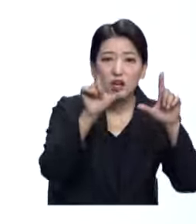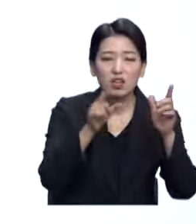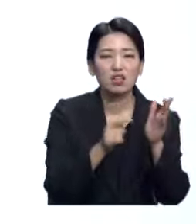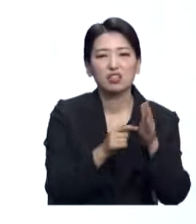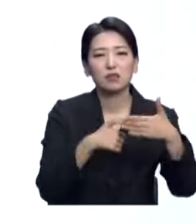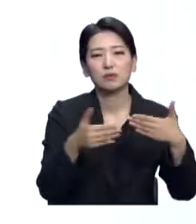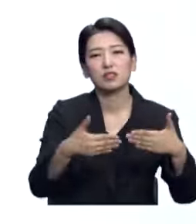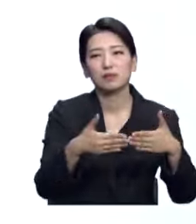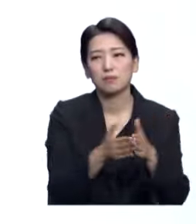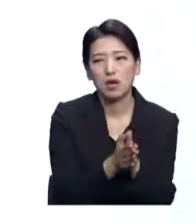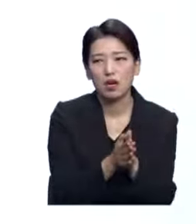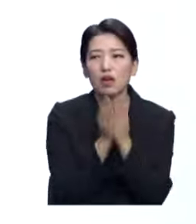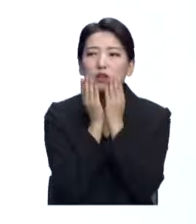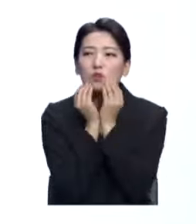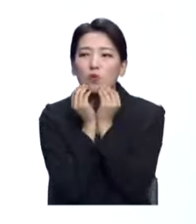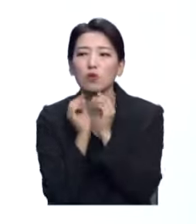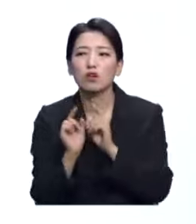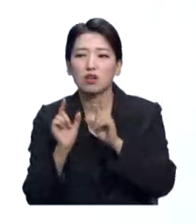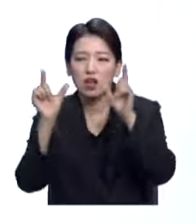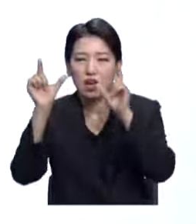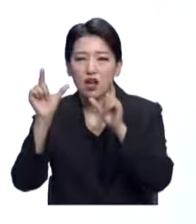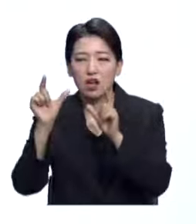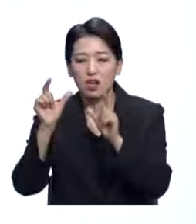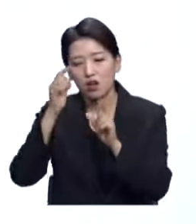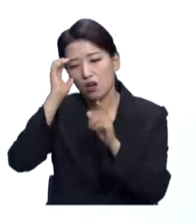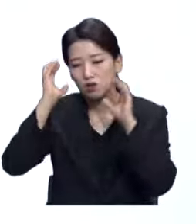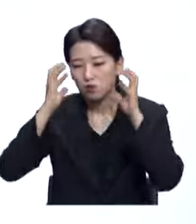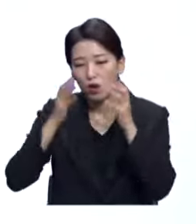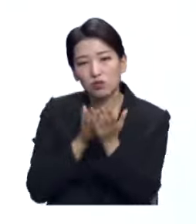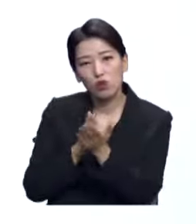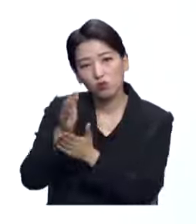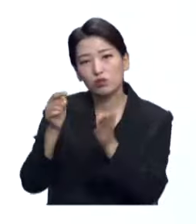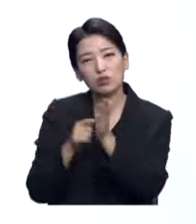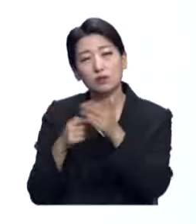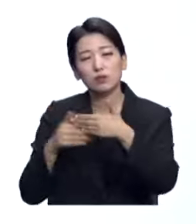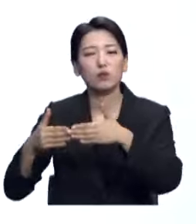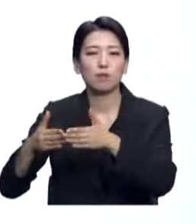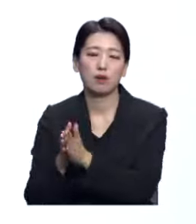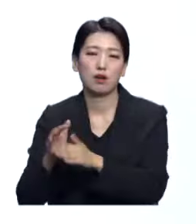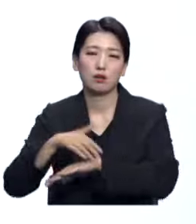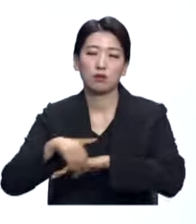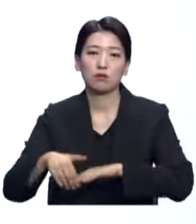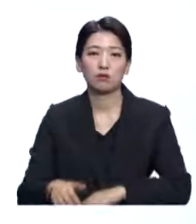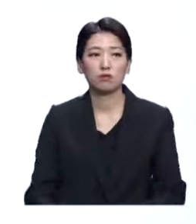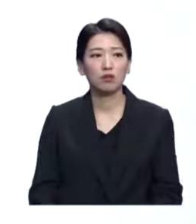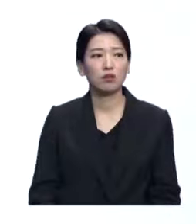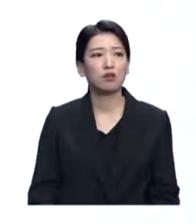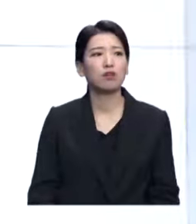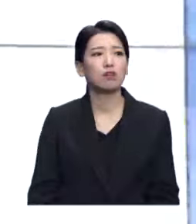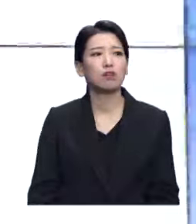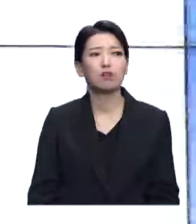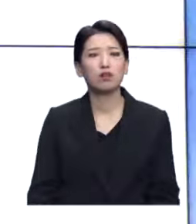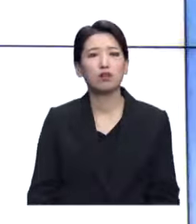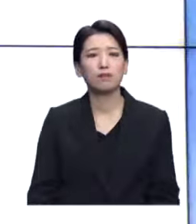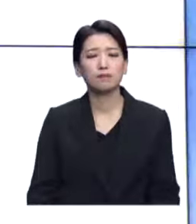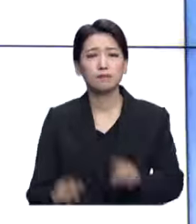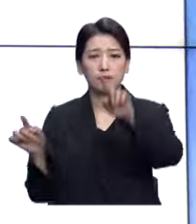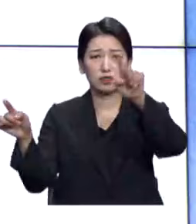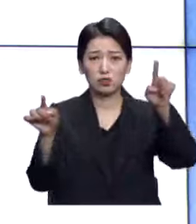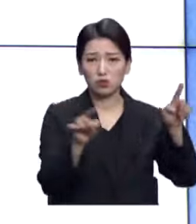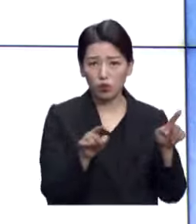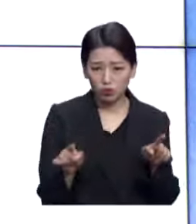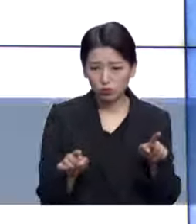진료를 중단하겠다. 수요일날 셧다운합니다. 라는 얘기인 거죠. 이걸 보면 단순히 지역의료뿐만이